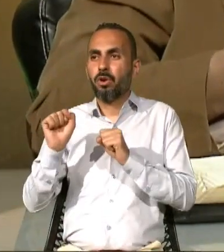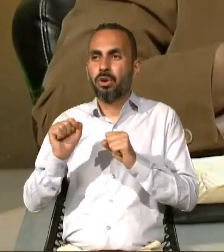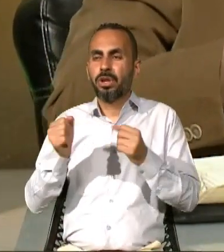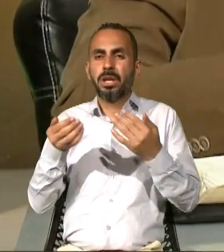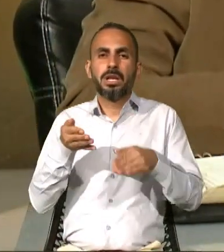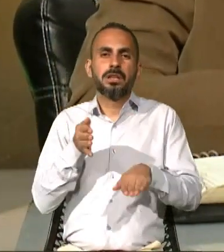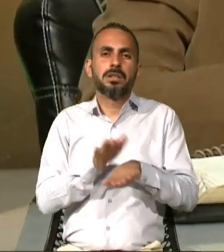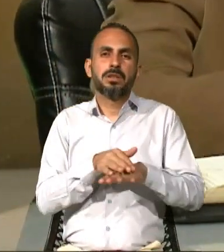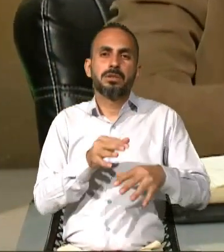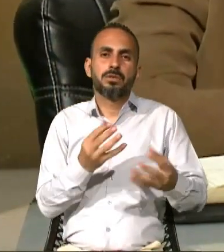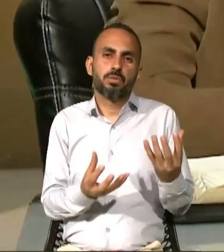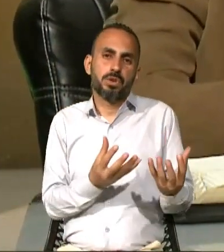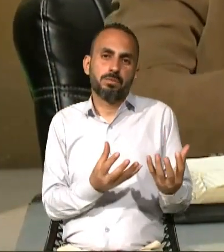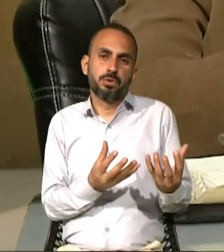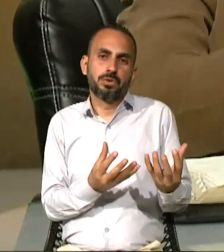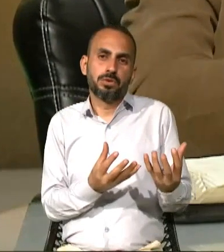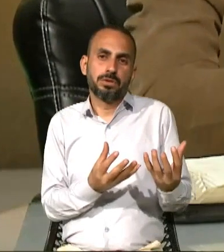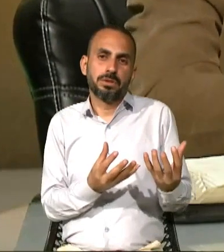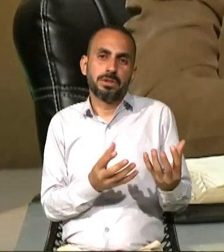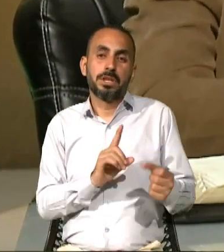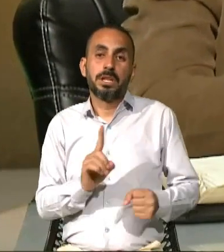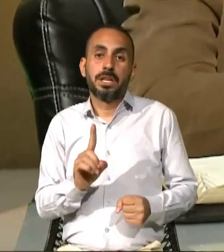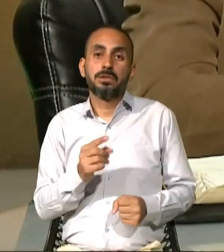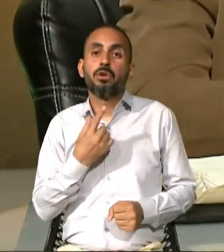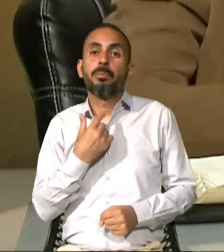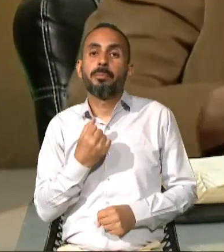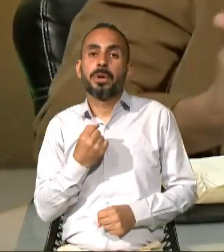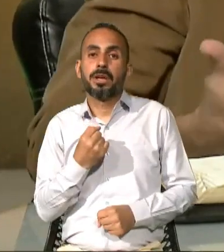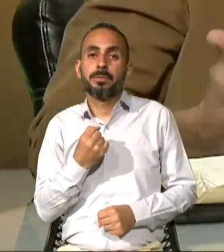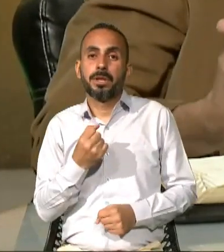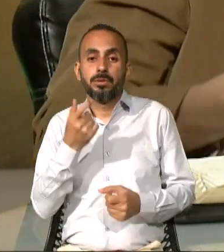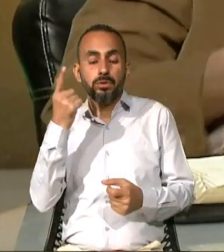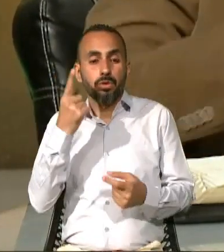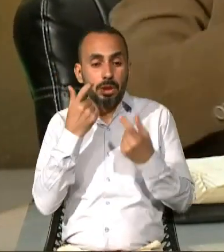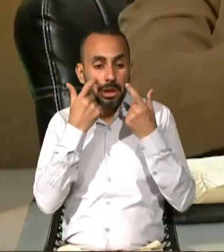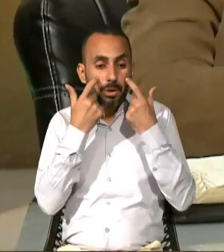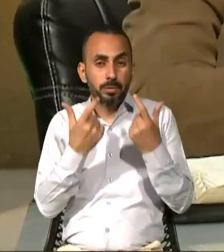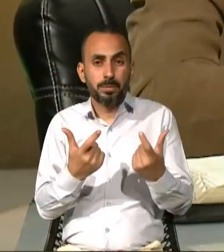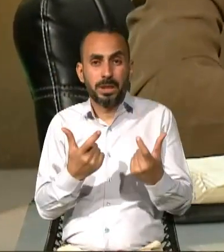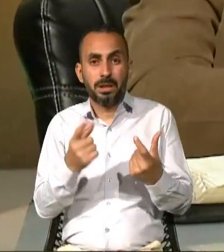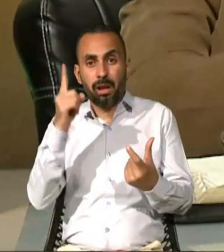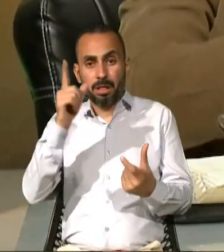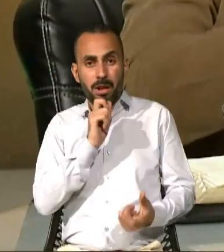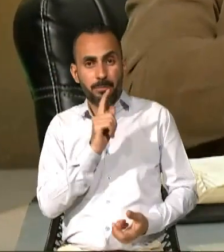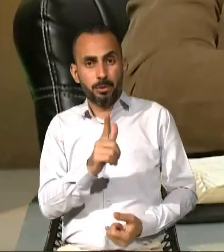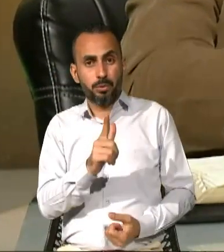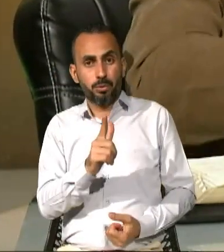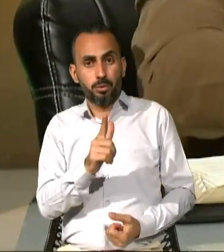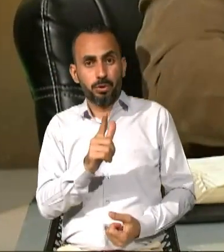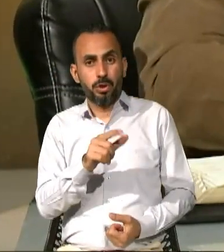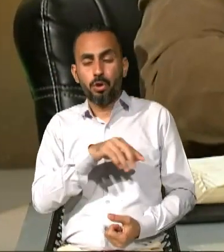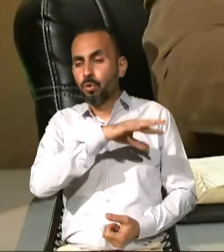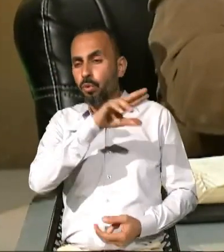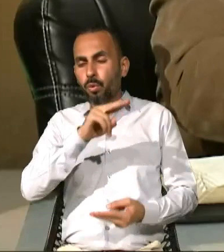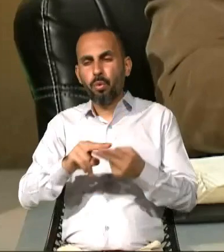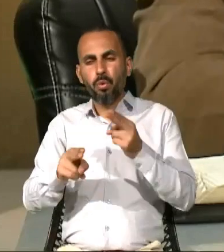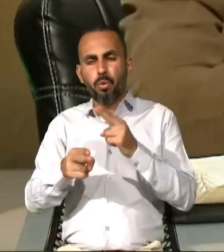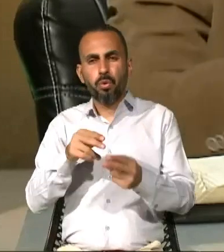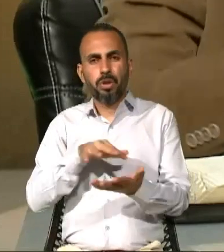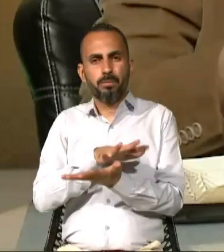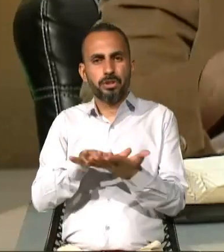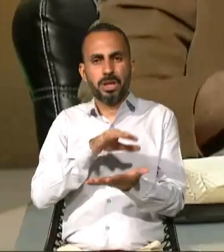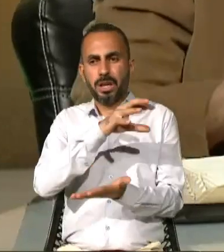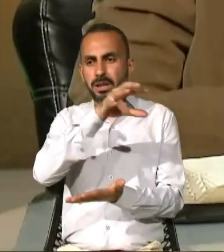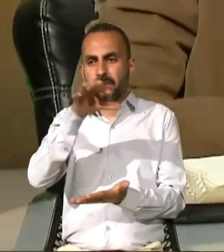إنه الأحداث بتنتهي، فمن فضلك خد بالك. الله بيقول لك الأحداث بتقربك على مجيء